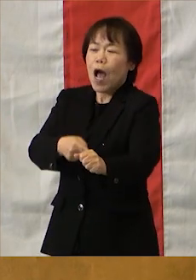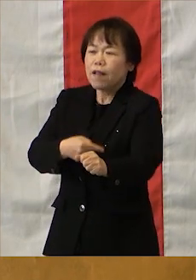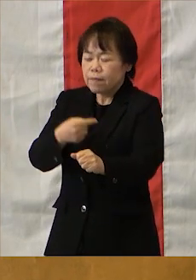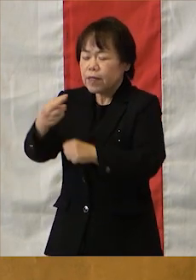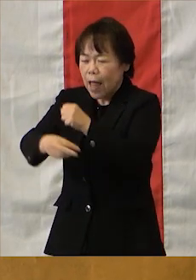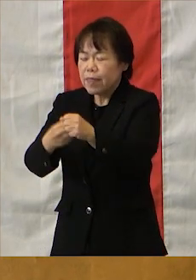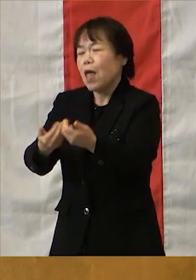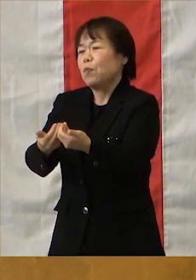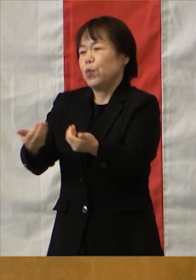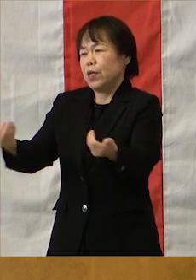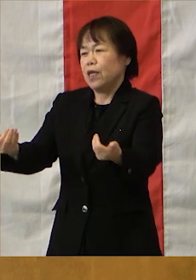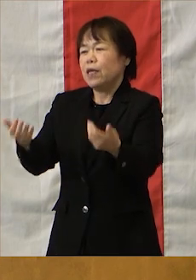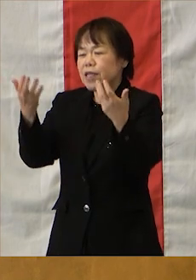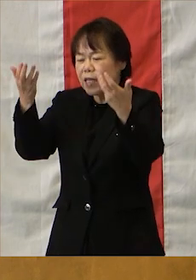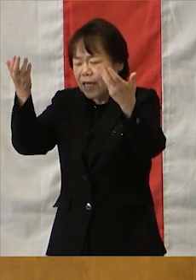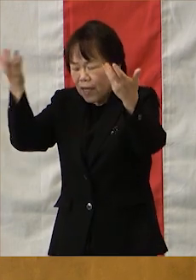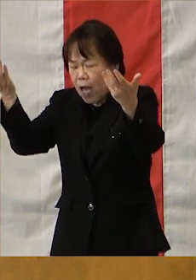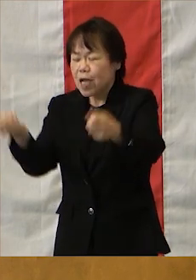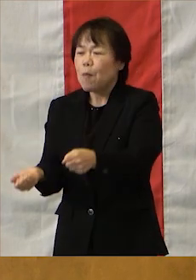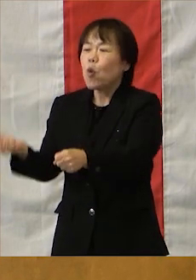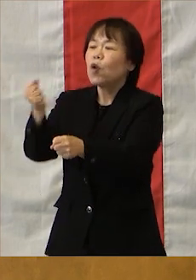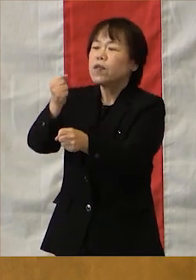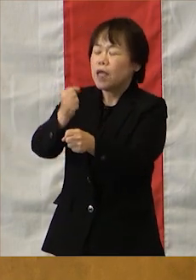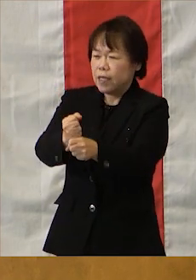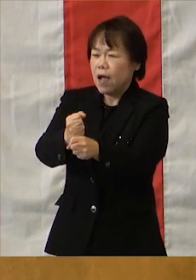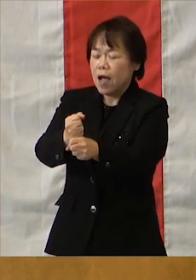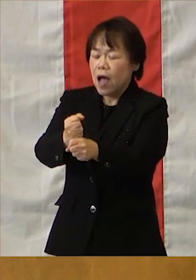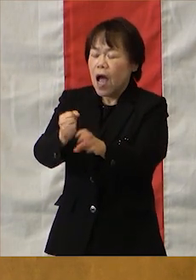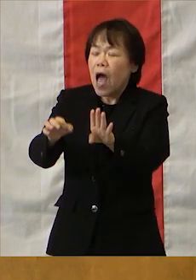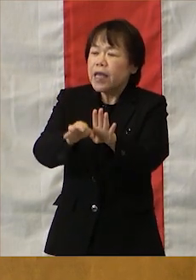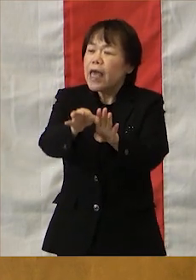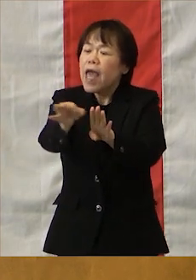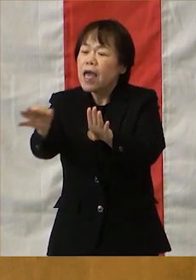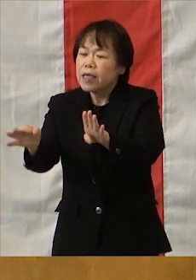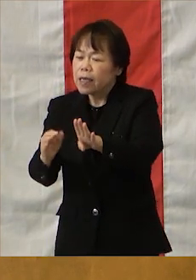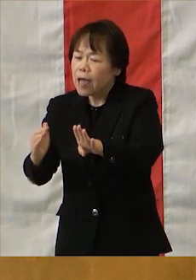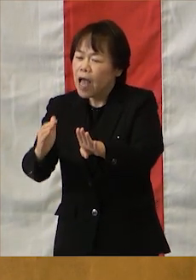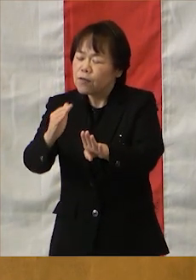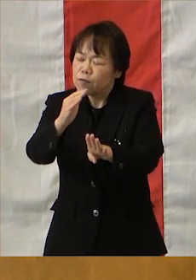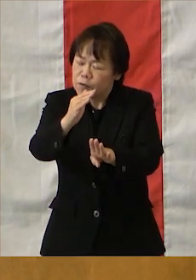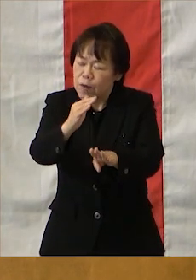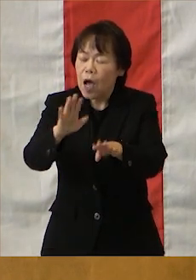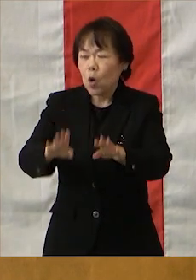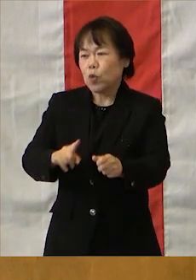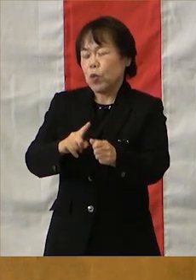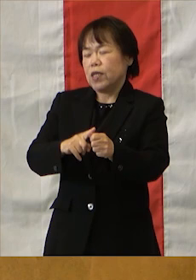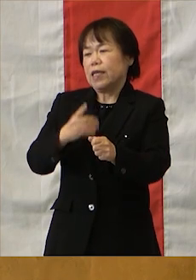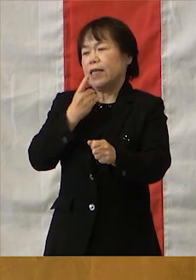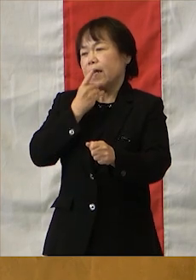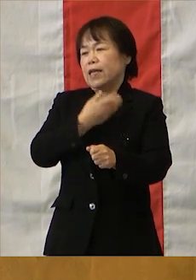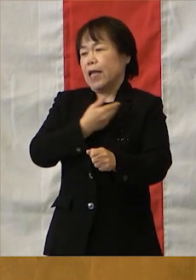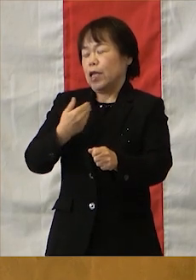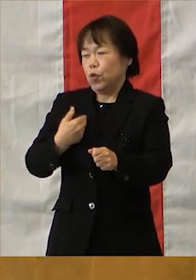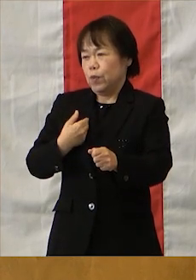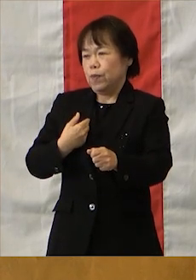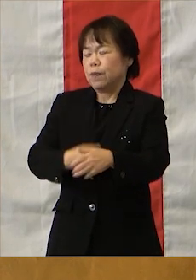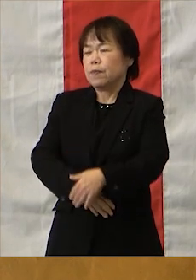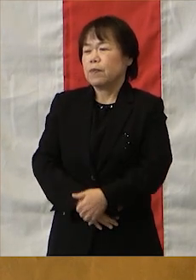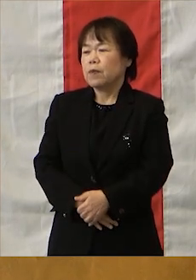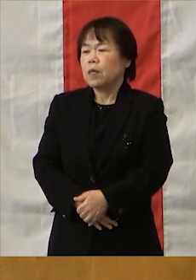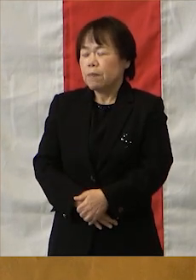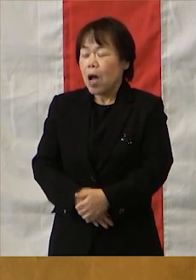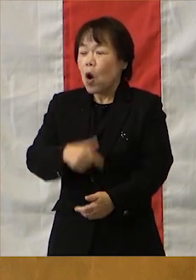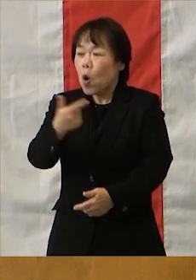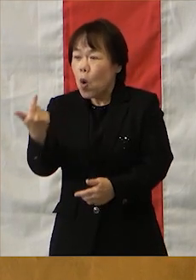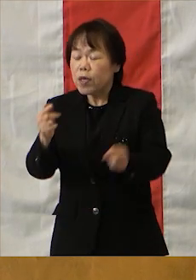まって賑いを取り戻し景気回復の兆しは今年に期待を与えました大